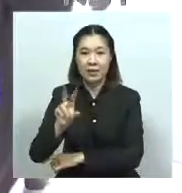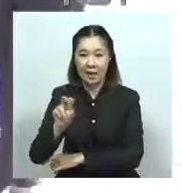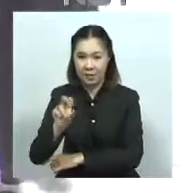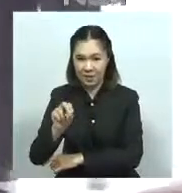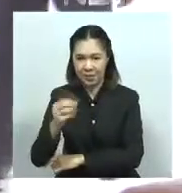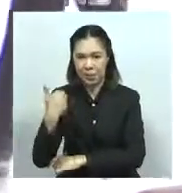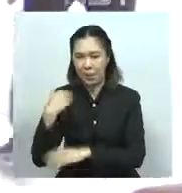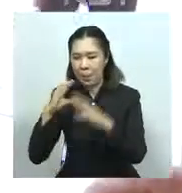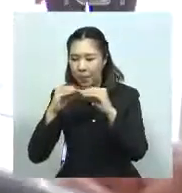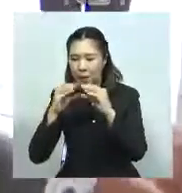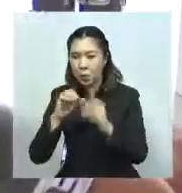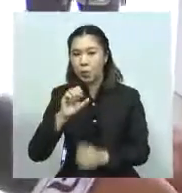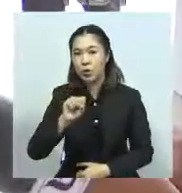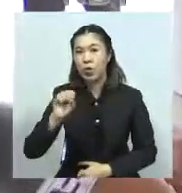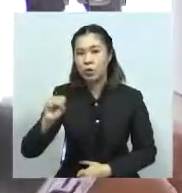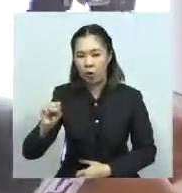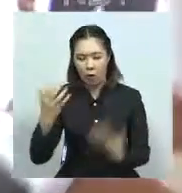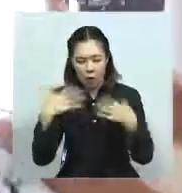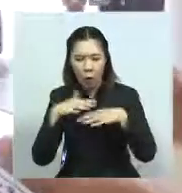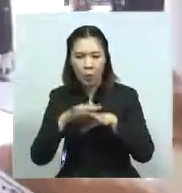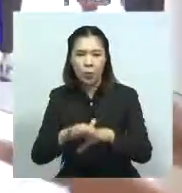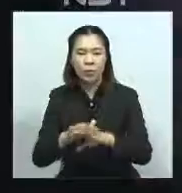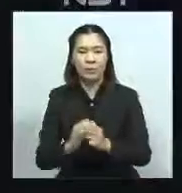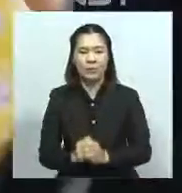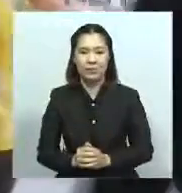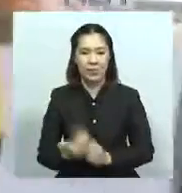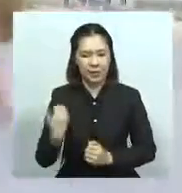13:30 นจะเป็นการประชุมส.ส.ร่วมกันนะคะแล้วก็จะมี